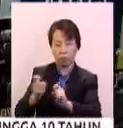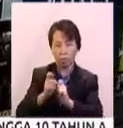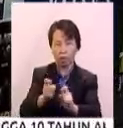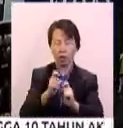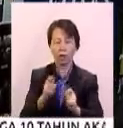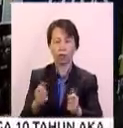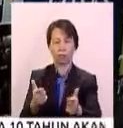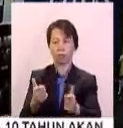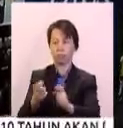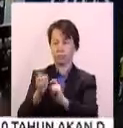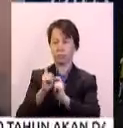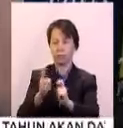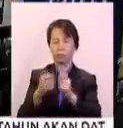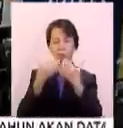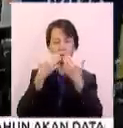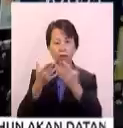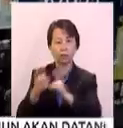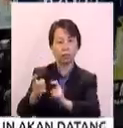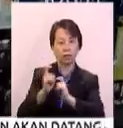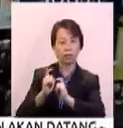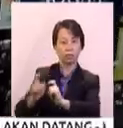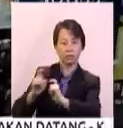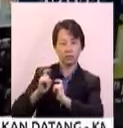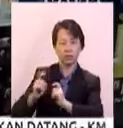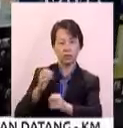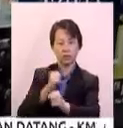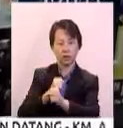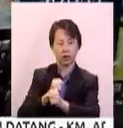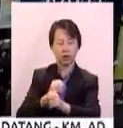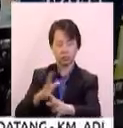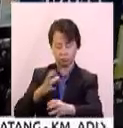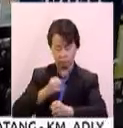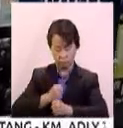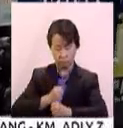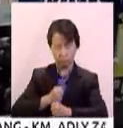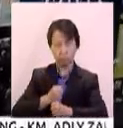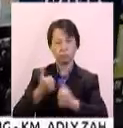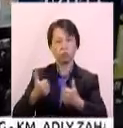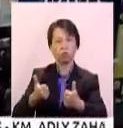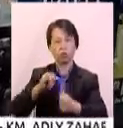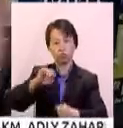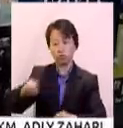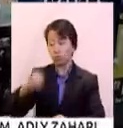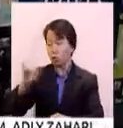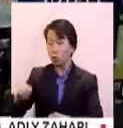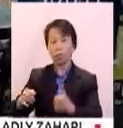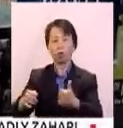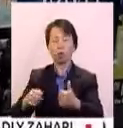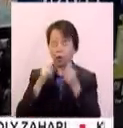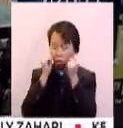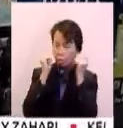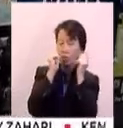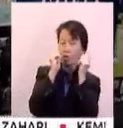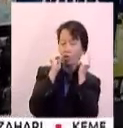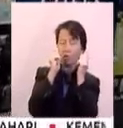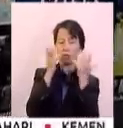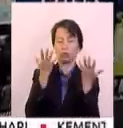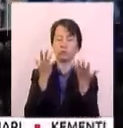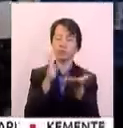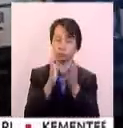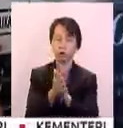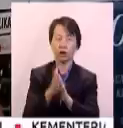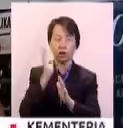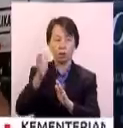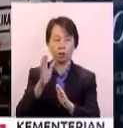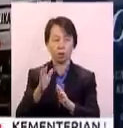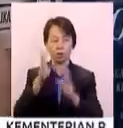apa, dapat penghargaan, dapat reach viewers yang agak berjuta-juta juga, so saya agak terkejut. So dia